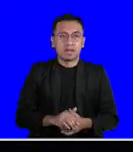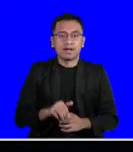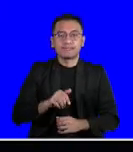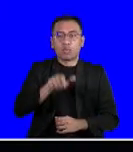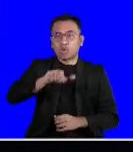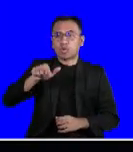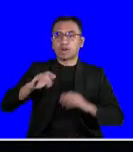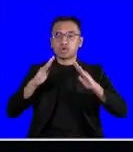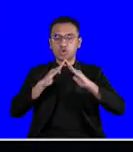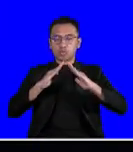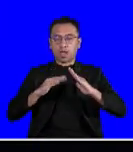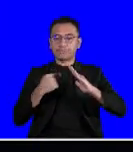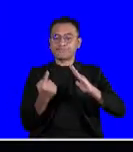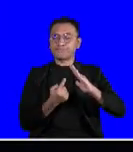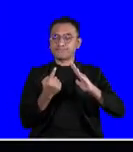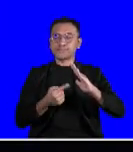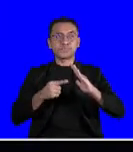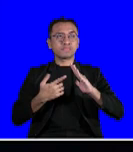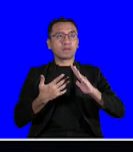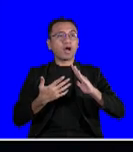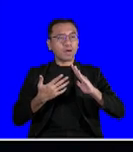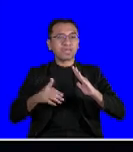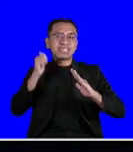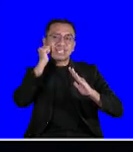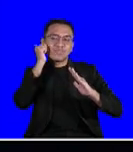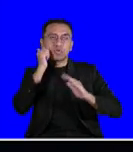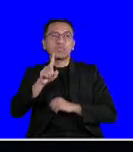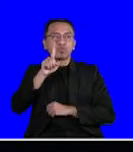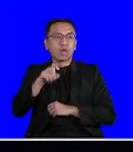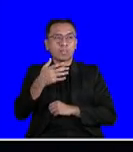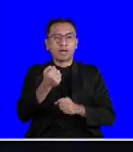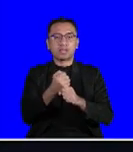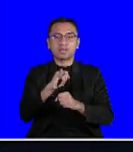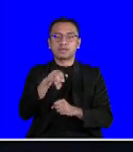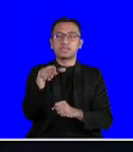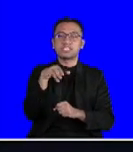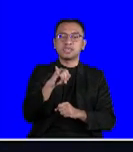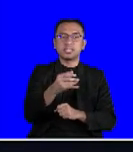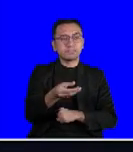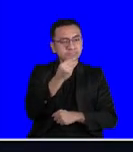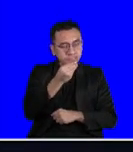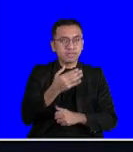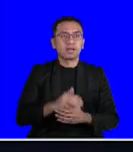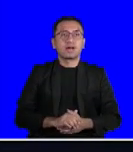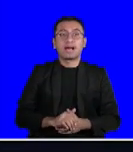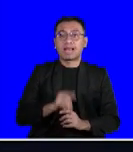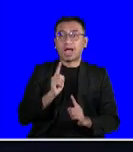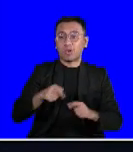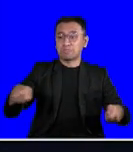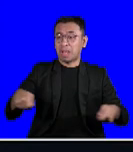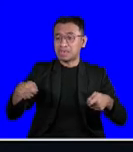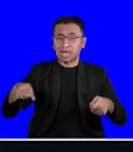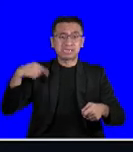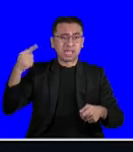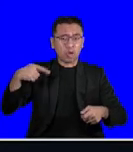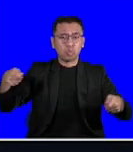tinggi, sehingga ibu-ibu perlu menambah kebutuhan gizi dari keluarganya. Masak lagi itu kan agak merepotkan